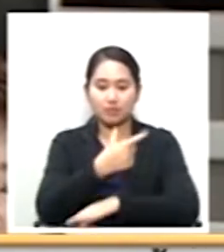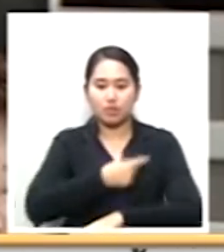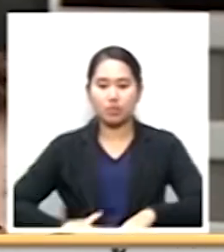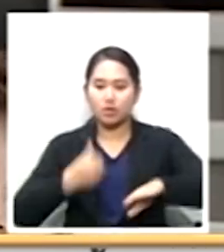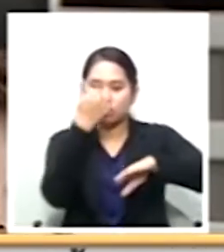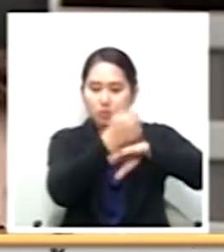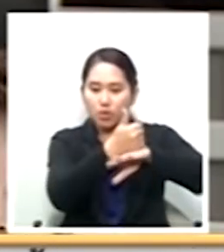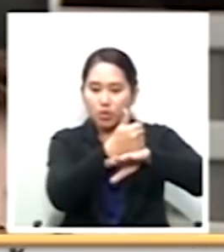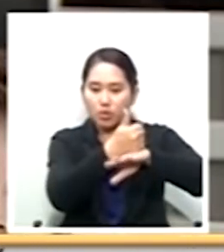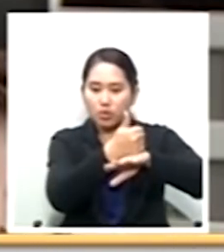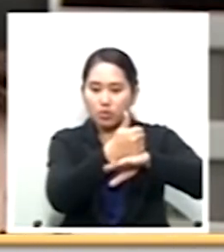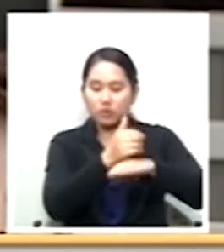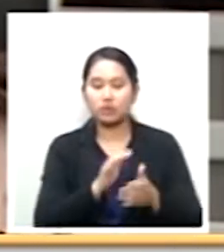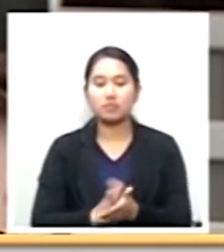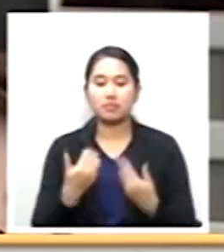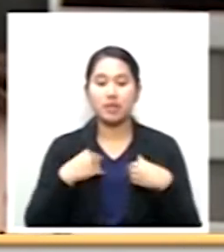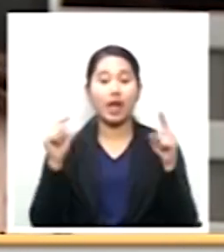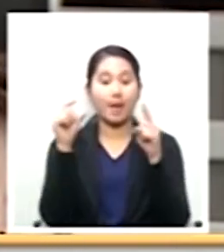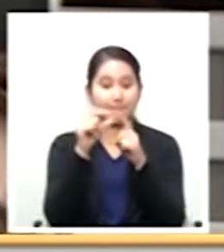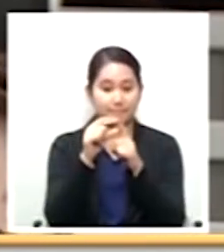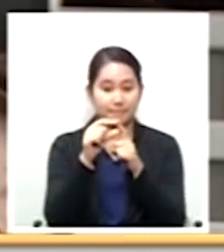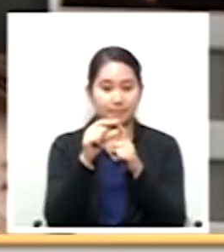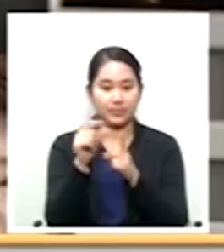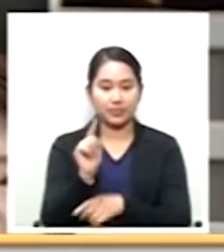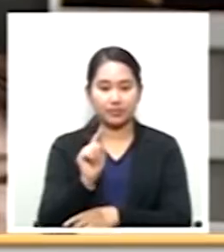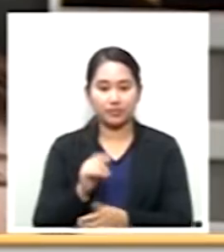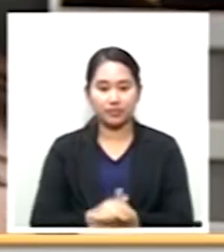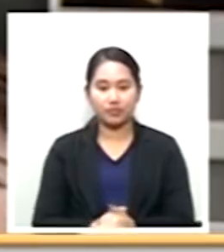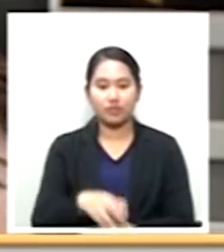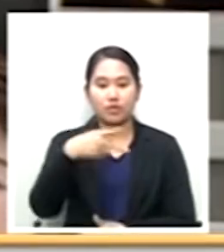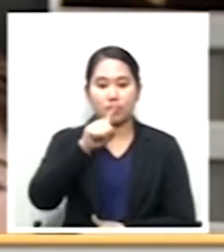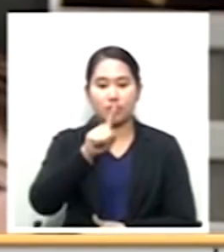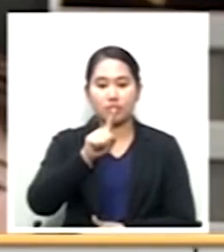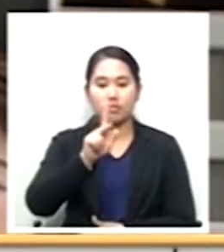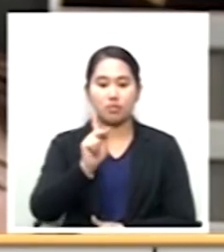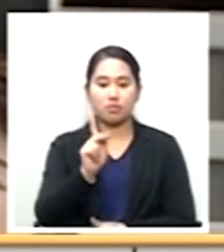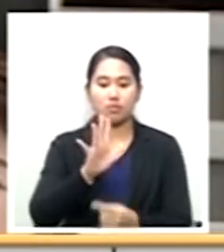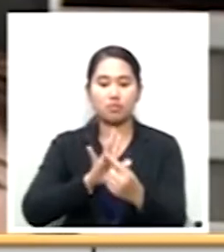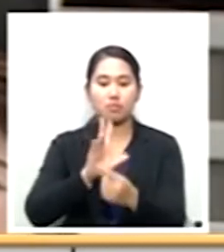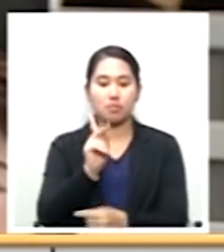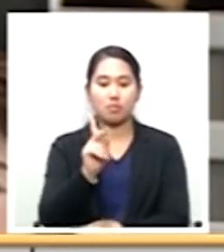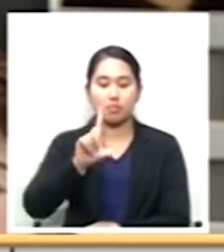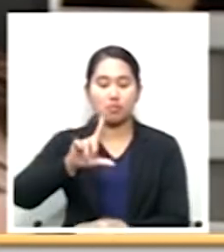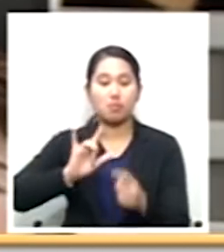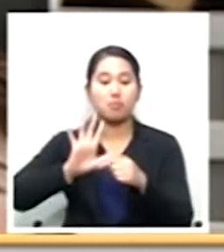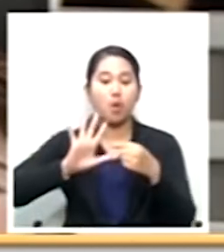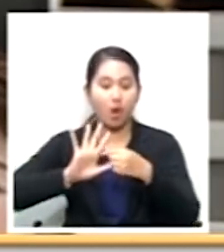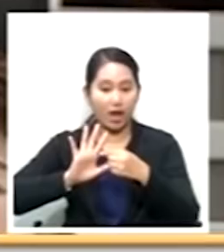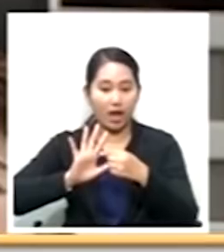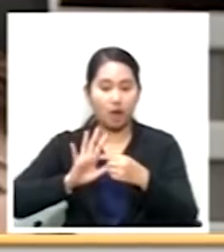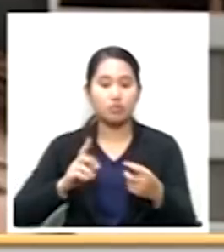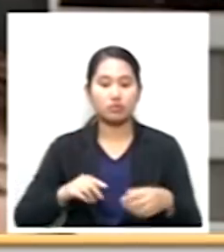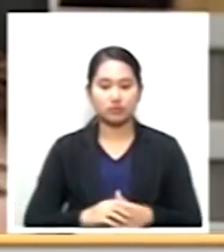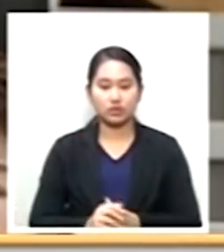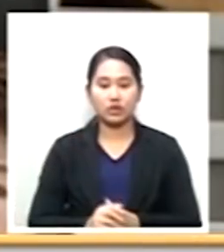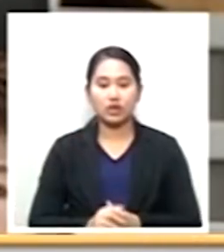การเมืองและใช้คำนี้เลยครับคำว่าปกเกล้าแต่ไม่ปกครองหนังสือตำราหลายเล่มของนักวิชา